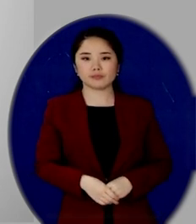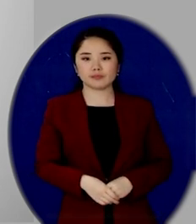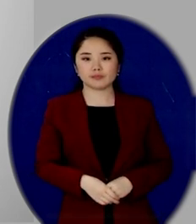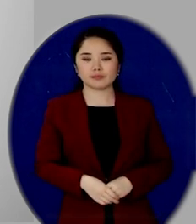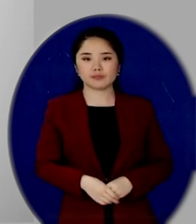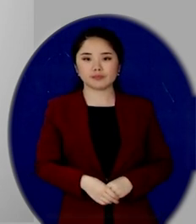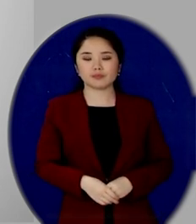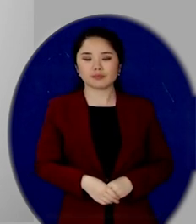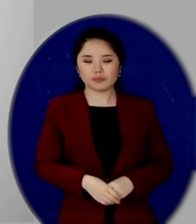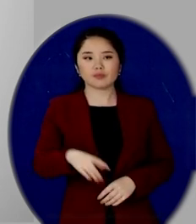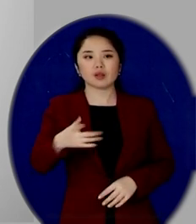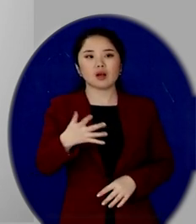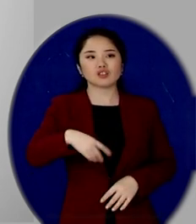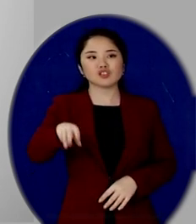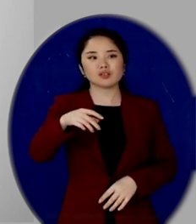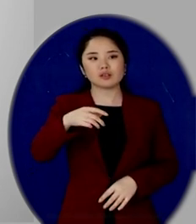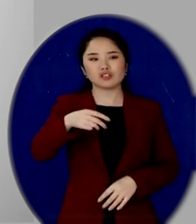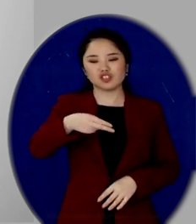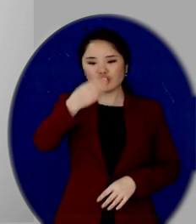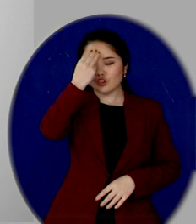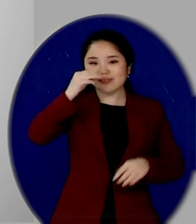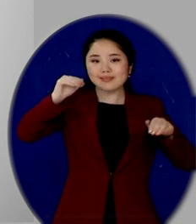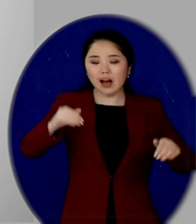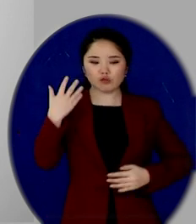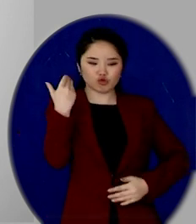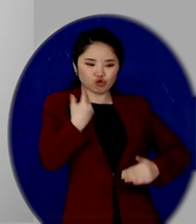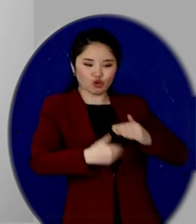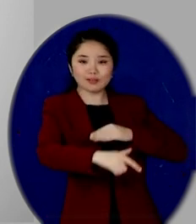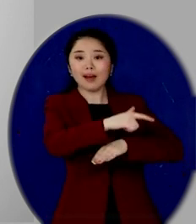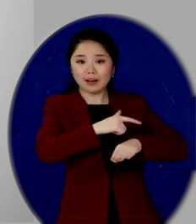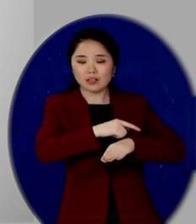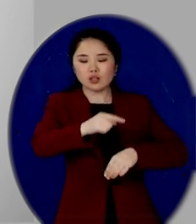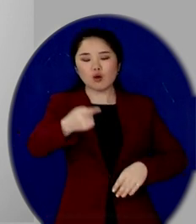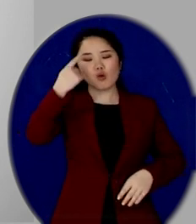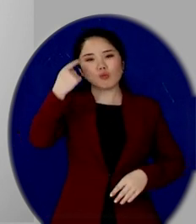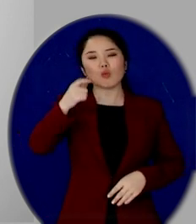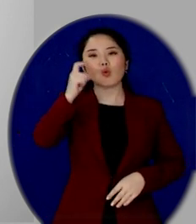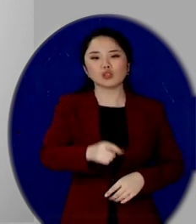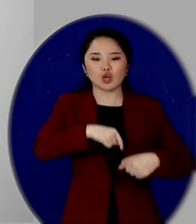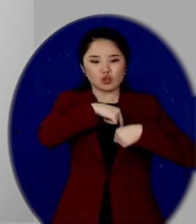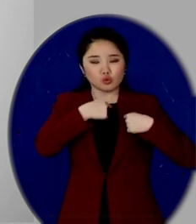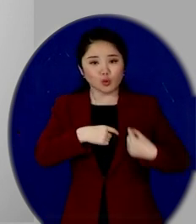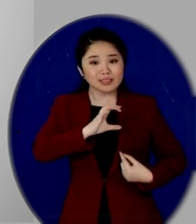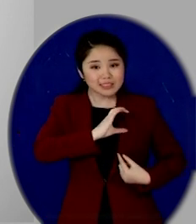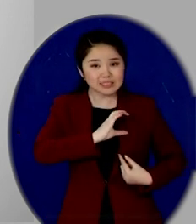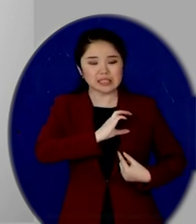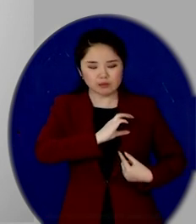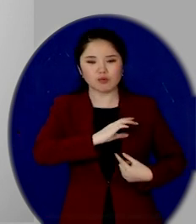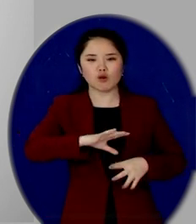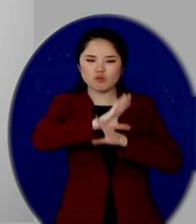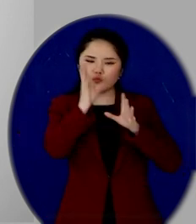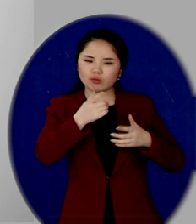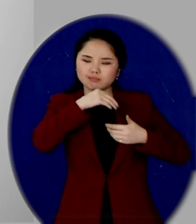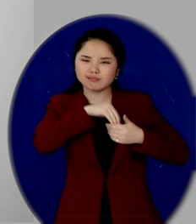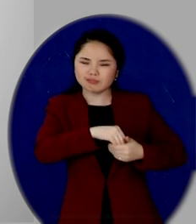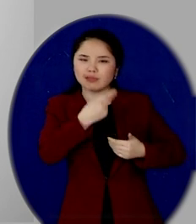хааны төрсөн нутаг юм. Бурхан Халдуу нь Монгол хүний зүрх сэтгэл сүсэг бишрэлт гүн